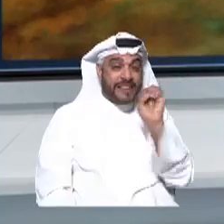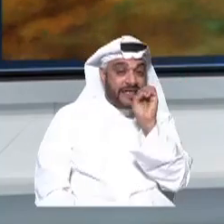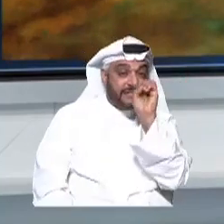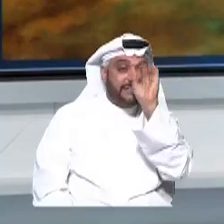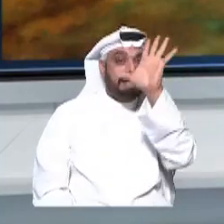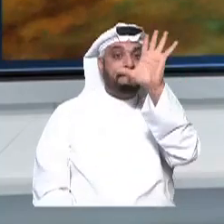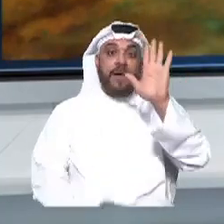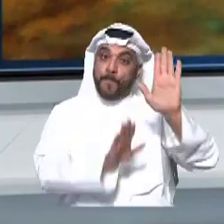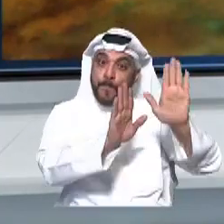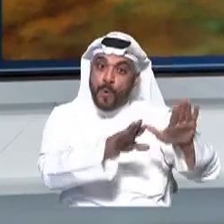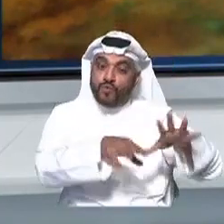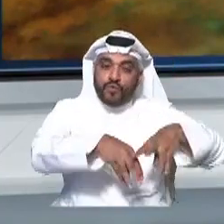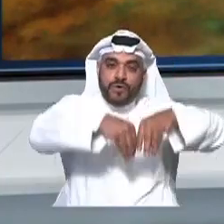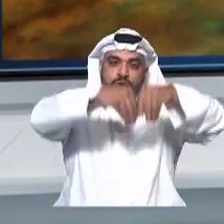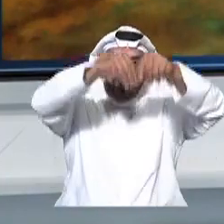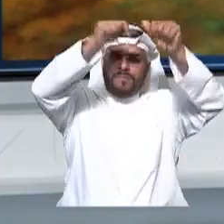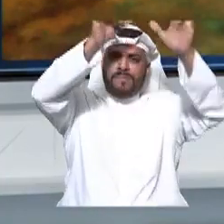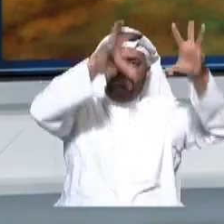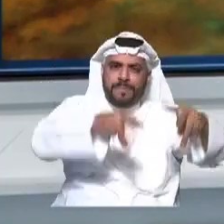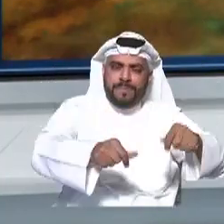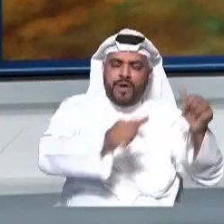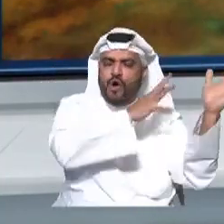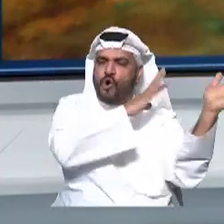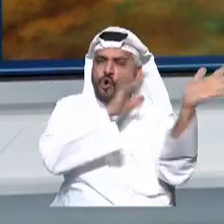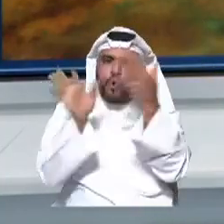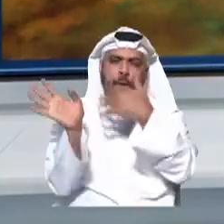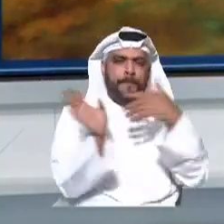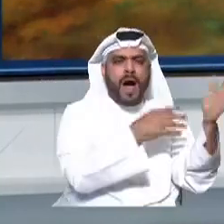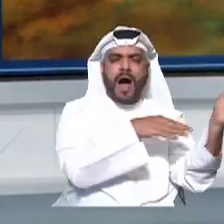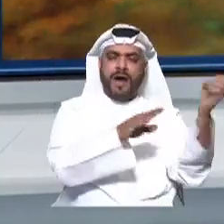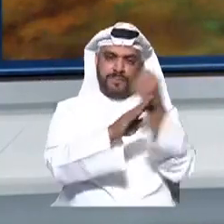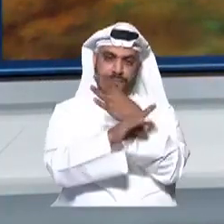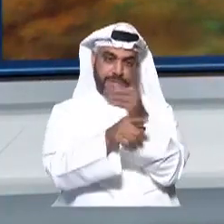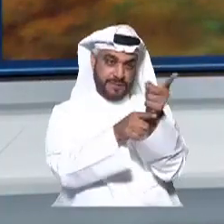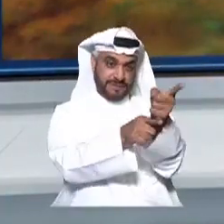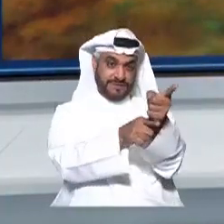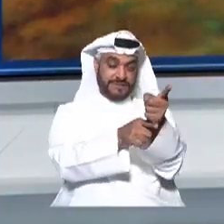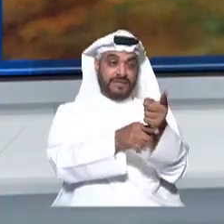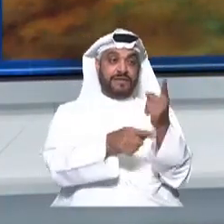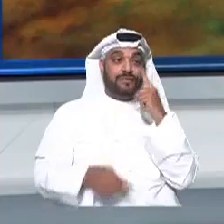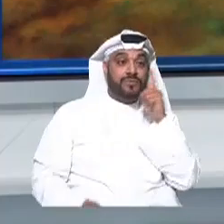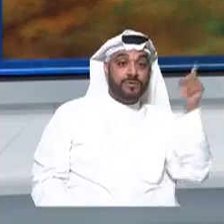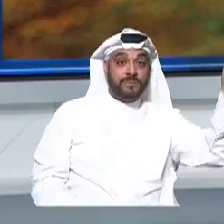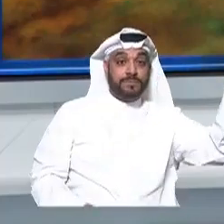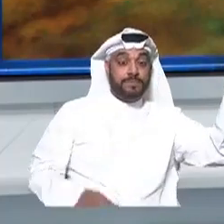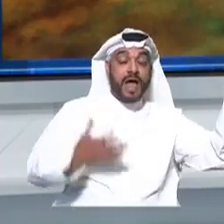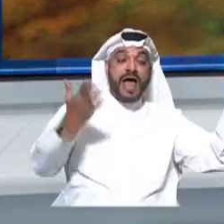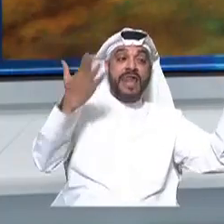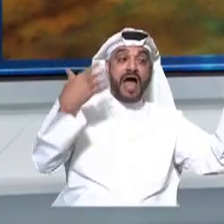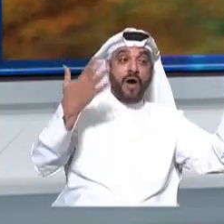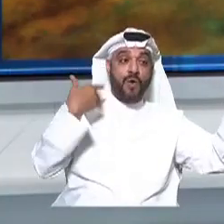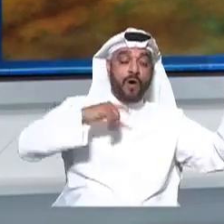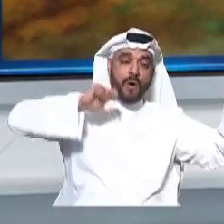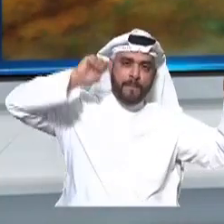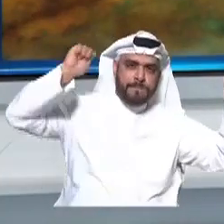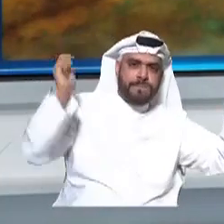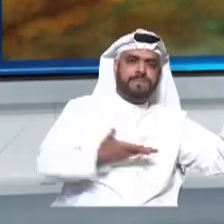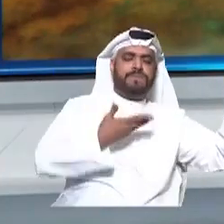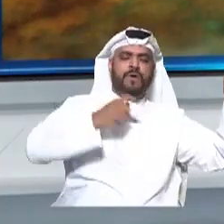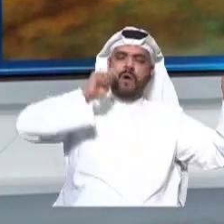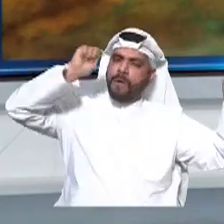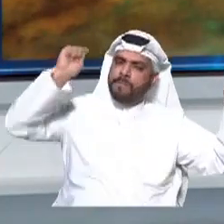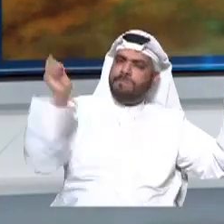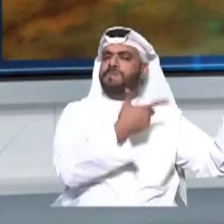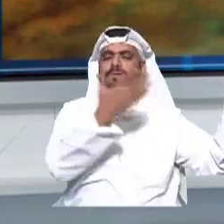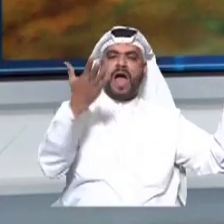الغد. في منتصف نهار الغد تحسن الرؤية الأفقية، وتستمر معنا الرياح الشمالية الغربية تنشط على فترات سرعتها ما بين 12